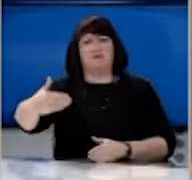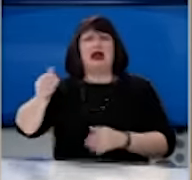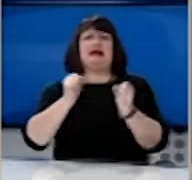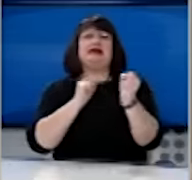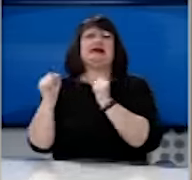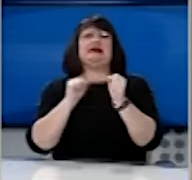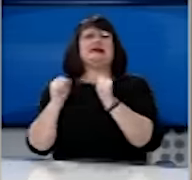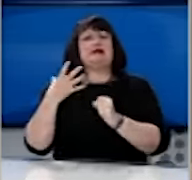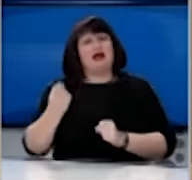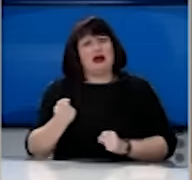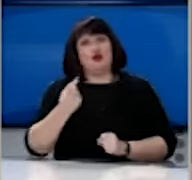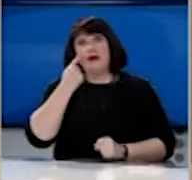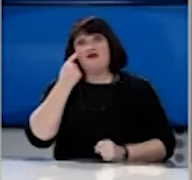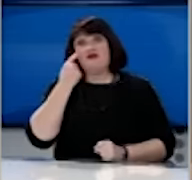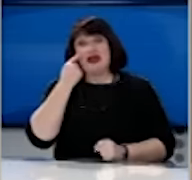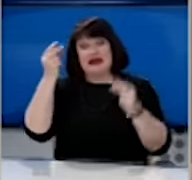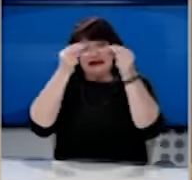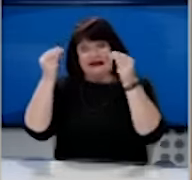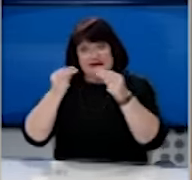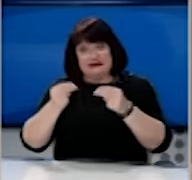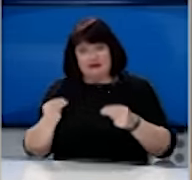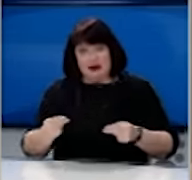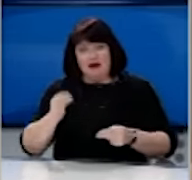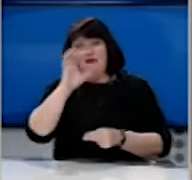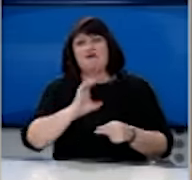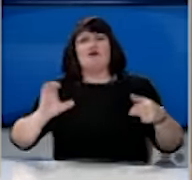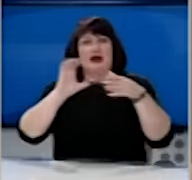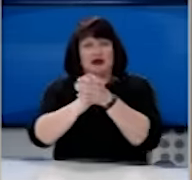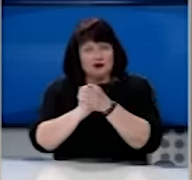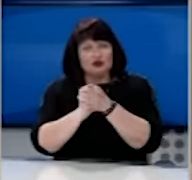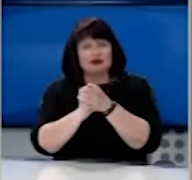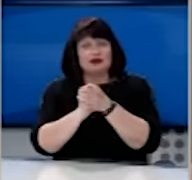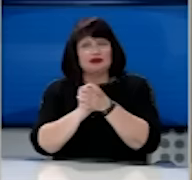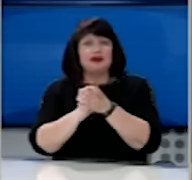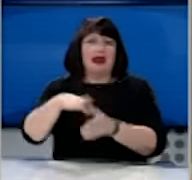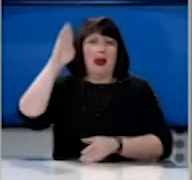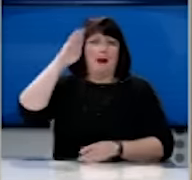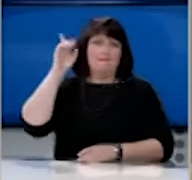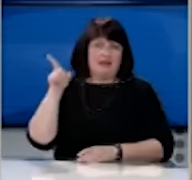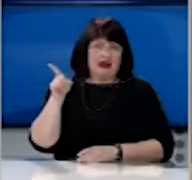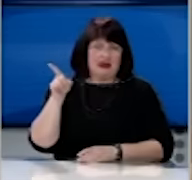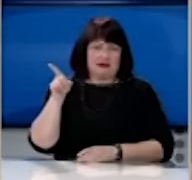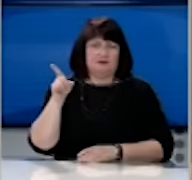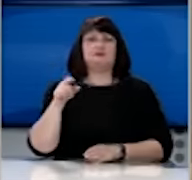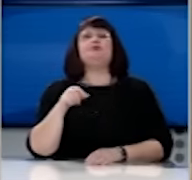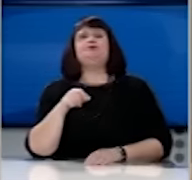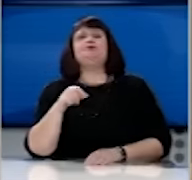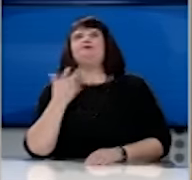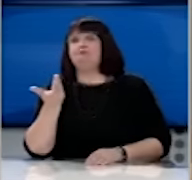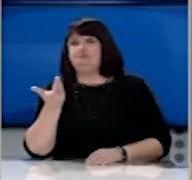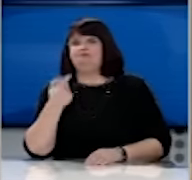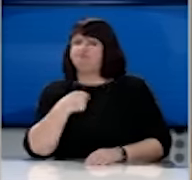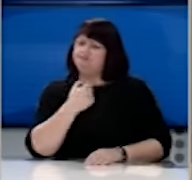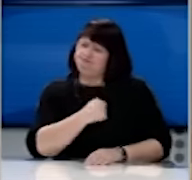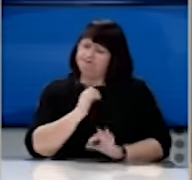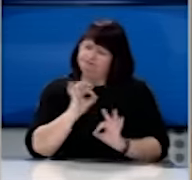δείχνουν ήδη τα σημάδια και στην Ευρωπαϊκή Ένωση και στις Ηνωμένες Πολιτείες Αμερικής. Είμαστε